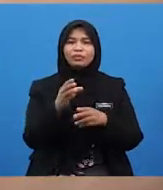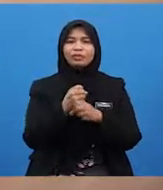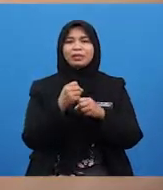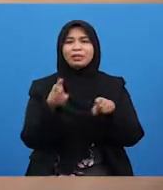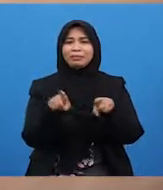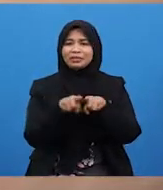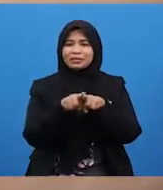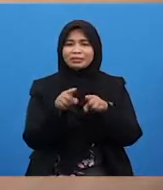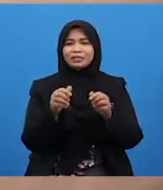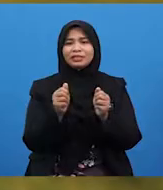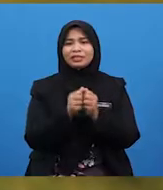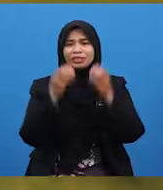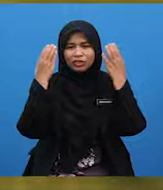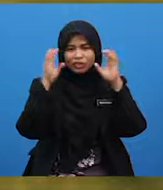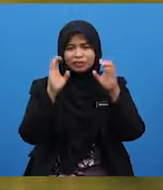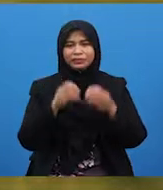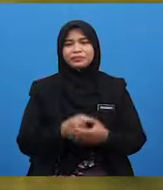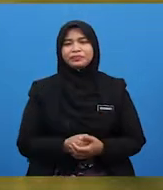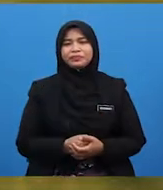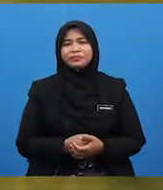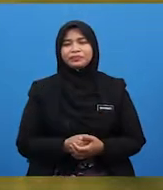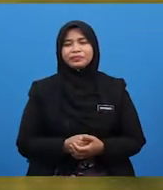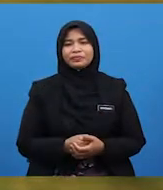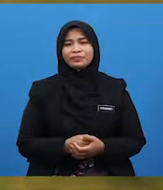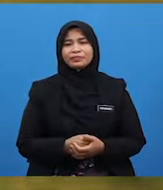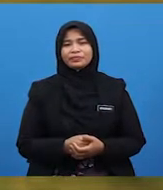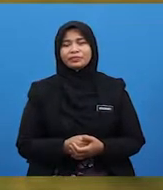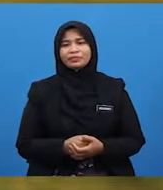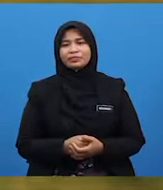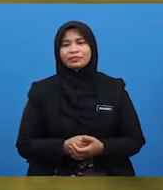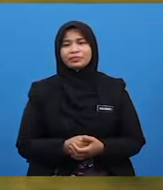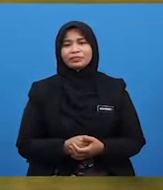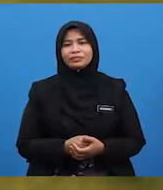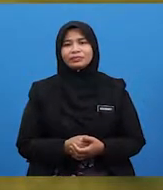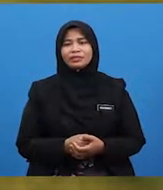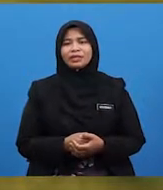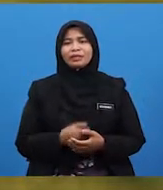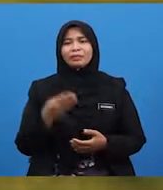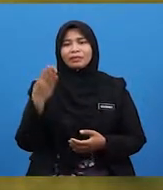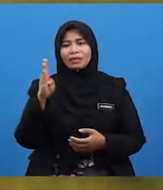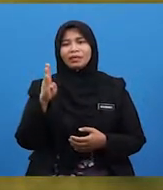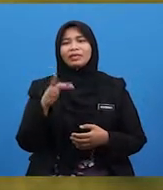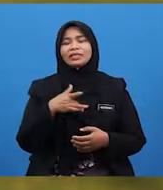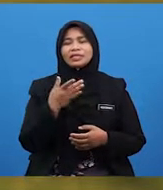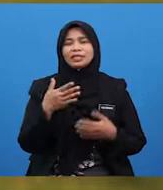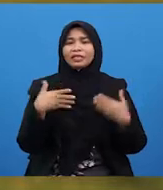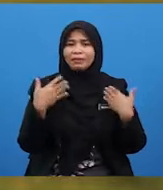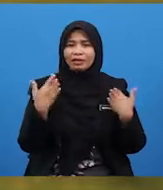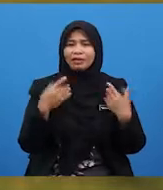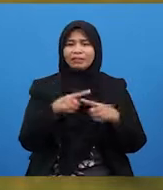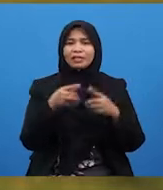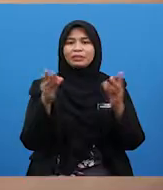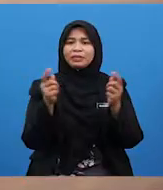Cikgu Sasi dan murid-murid. Saya baru menghubungi Encik Kugen tadi. Beliau berasa gembira apabila bertemu dengan murid-murid